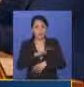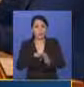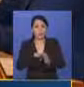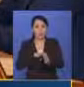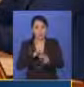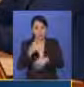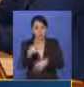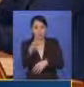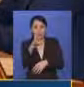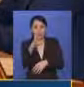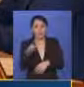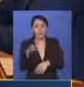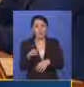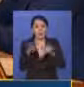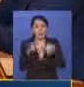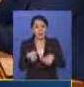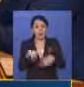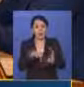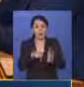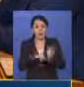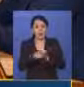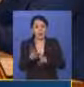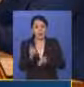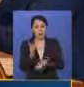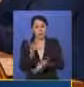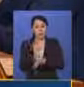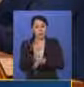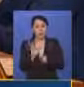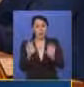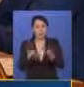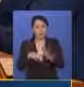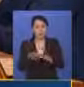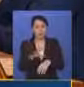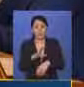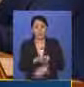жұмыстардың атқарылатынын айтып, сенат төрағасына аталған бағыттағы заңдарды реттеуді тапсырды.